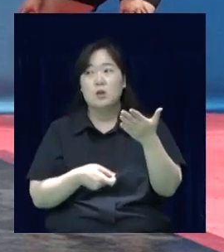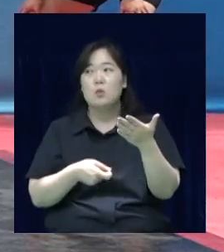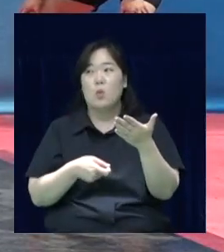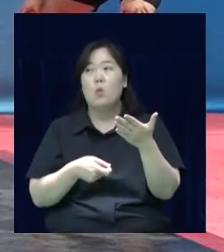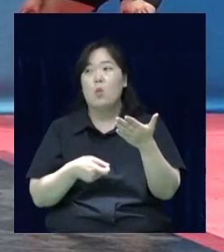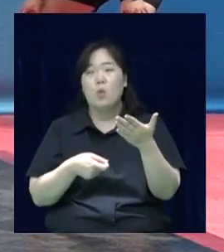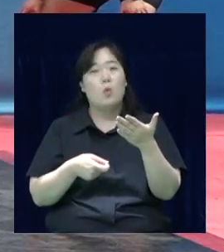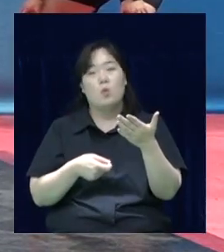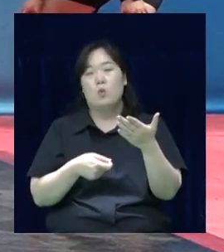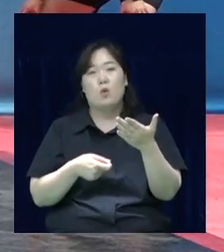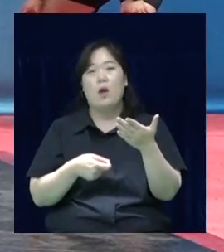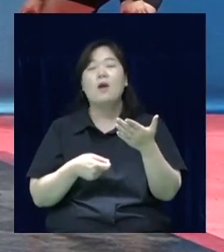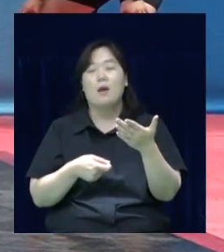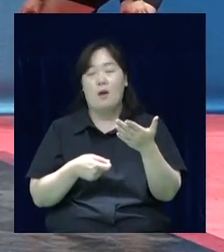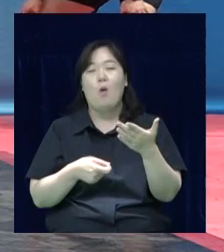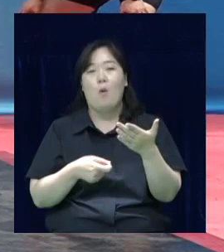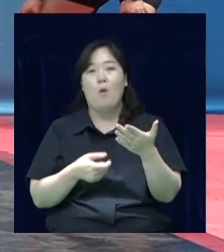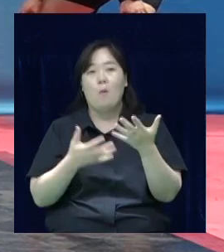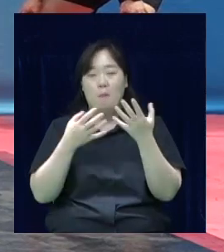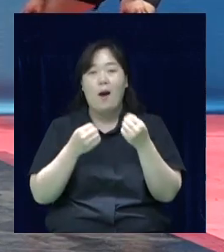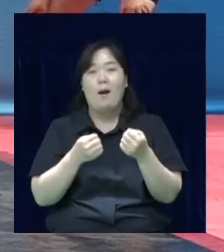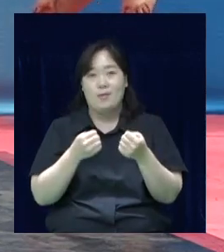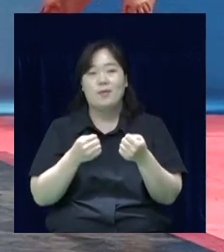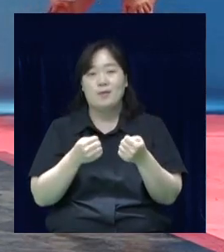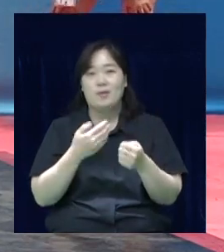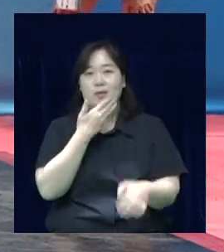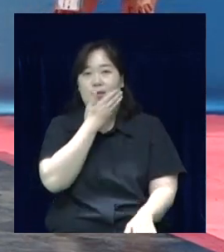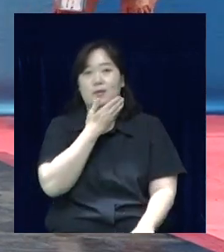많은 영향을 미치게 돼 있습니다. 아, 그렇군요. 예.